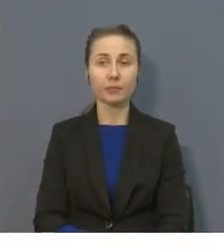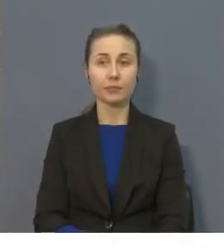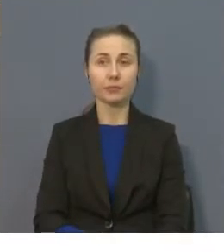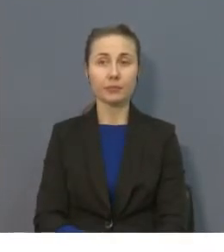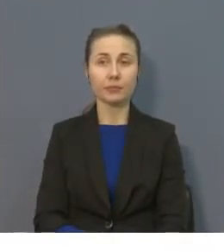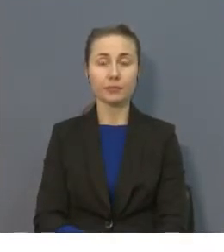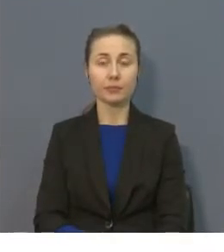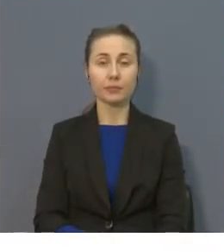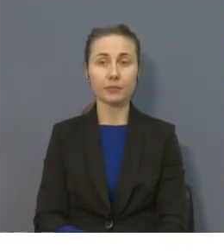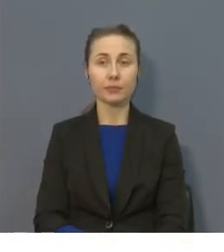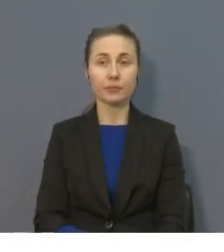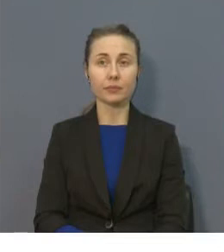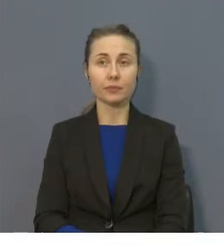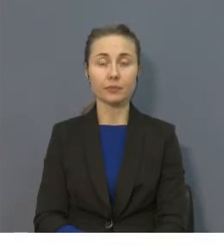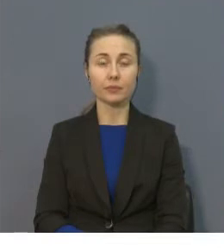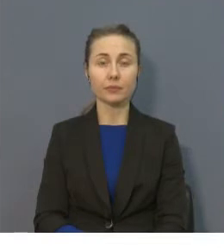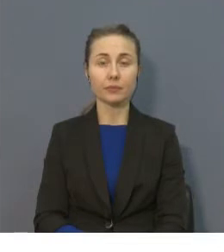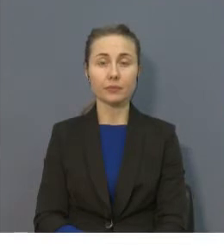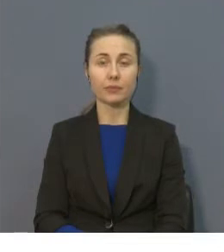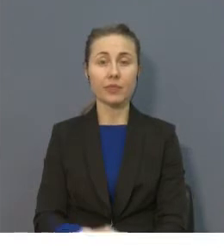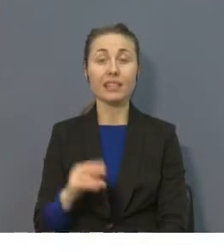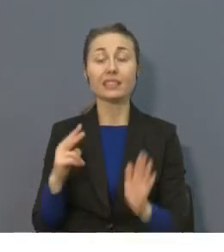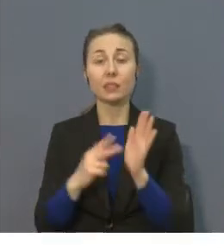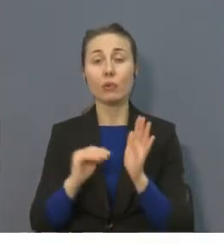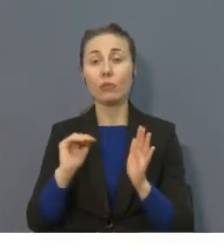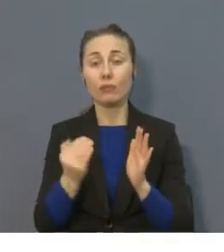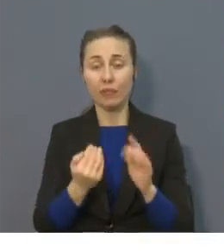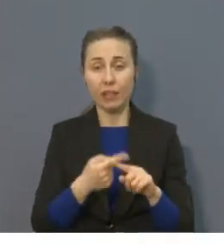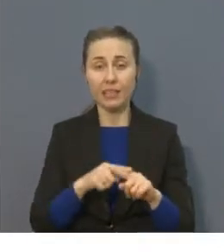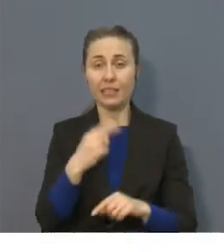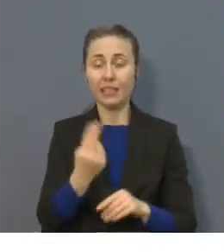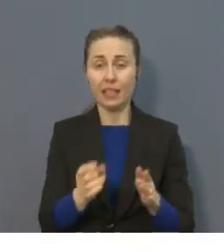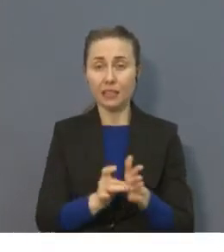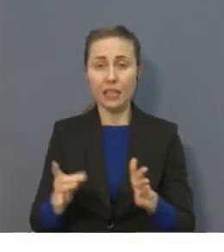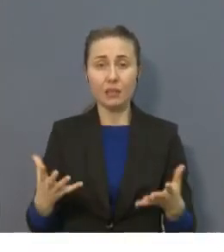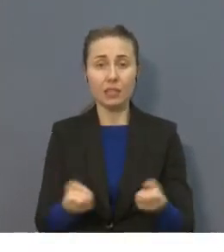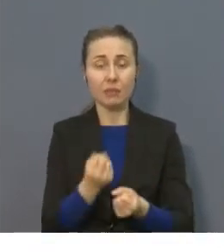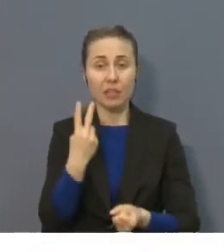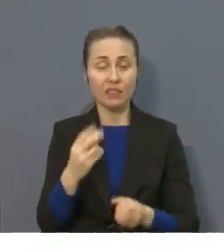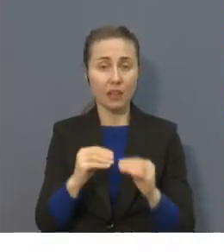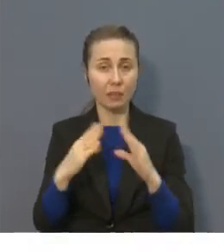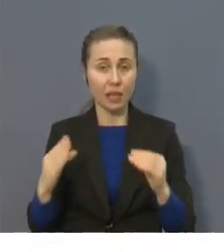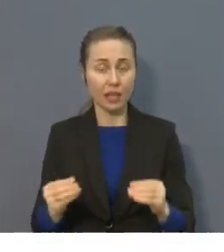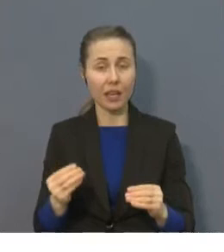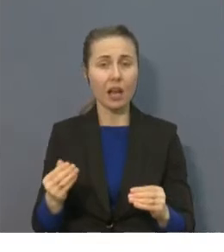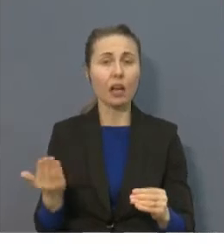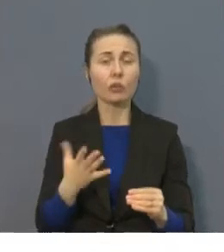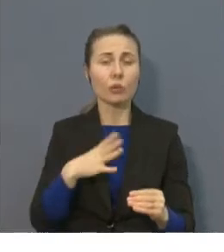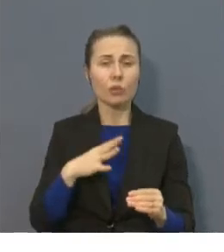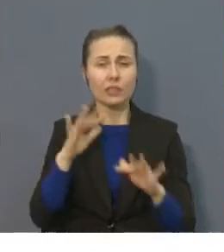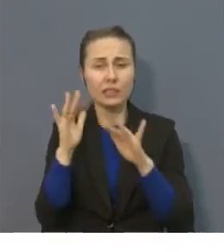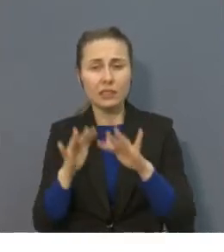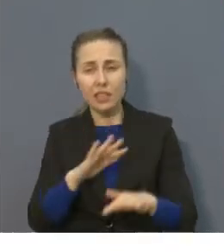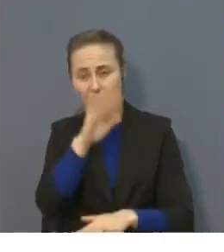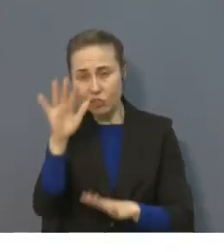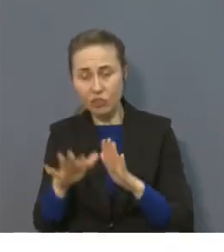керек. На автодорогах у нас 7 ақпанда Целиноград ауданында қар құрсауында қалған 2 автомобиль құтқарылды.